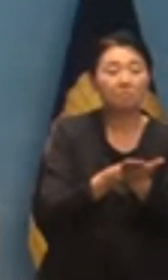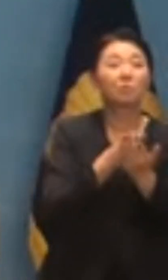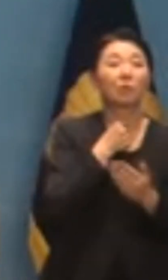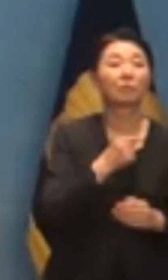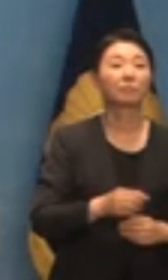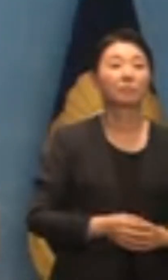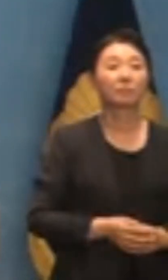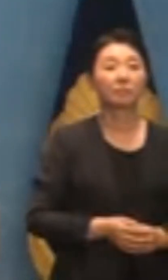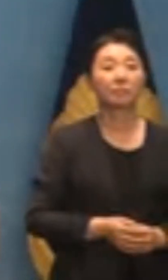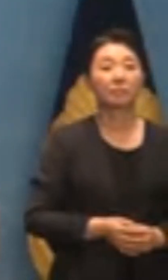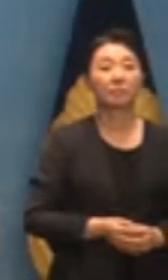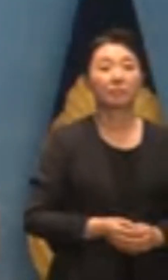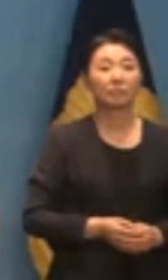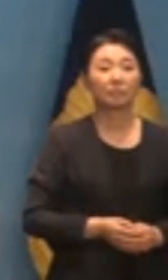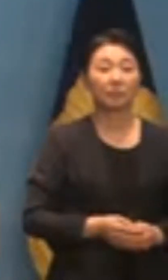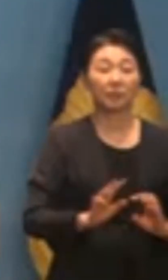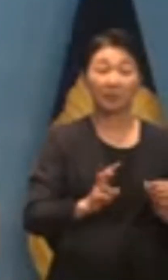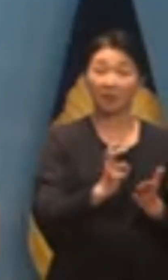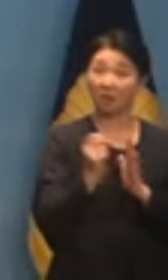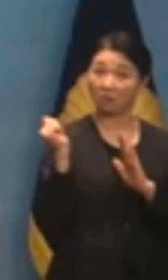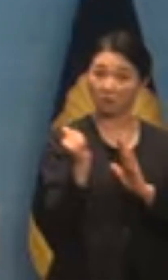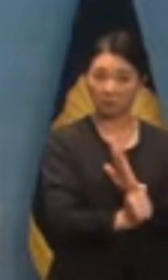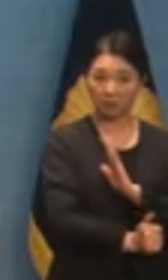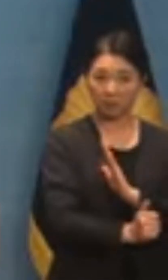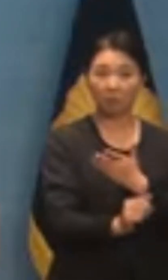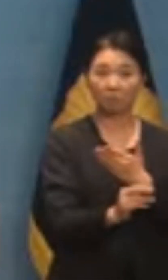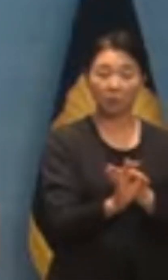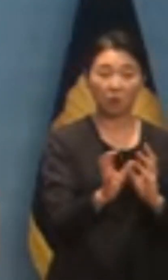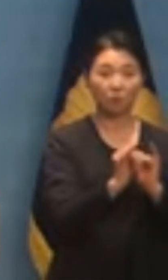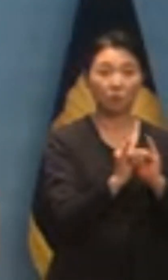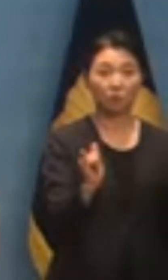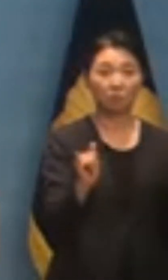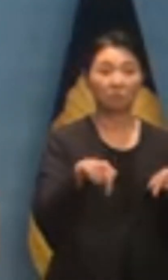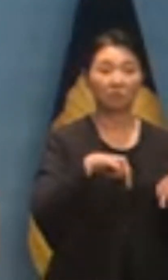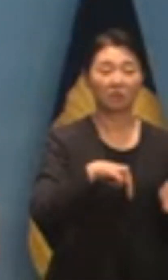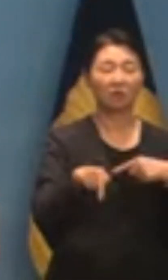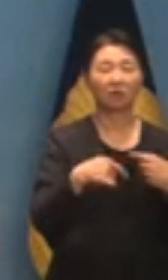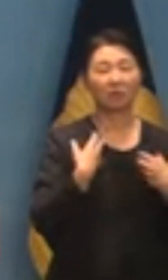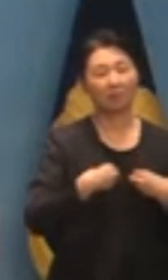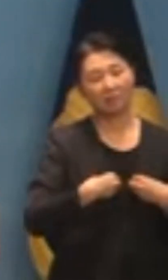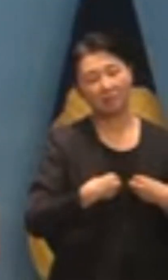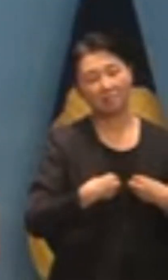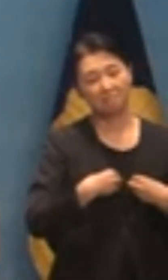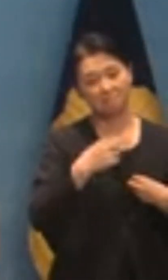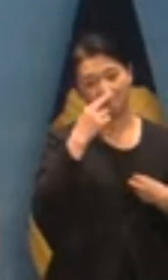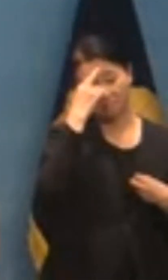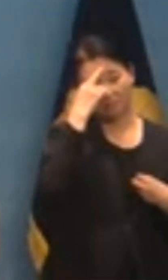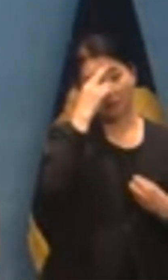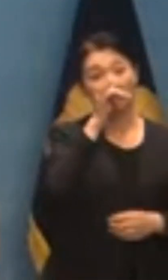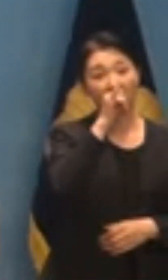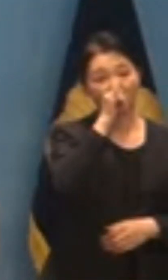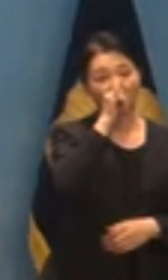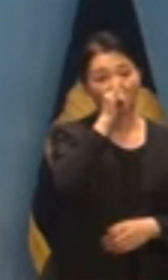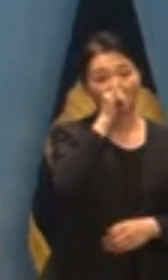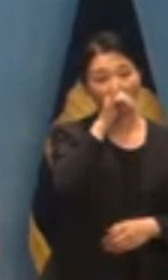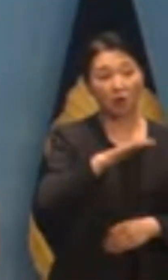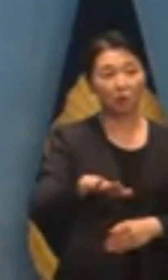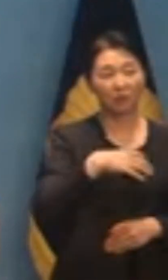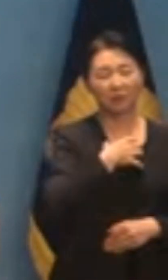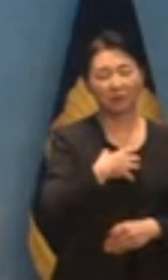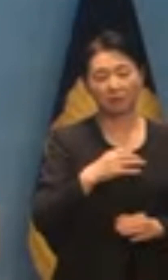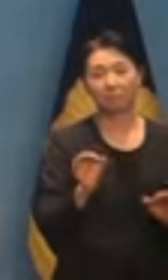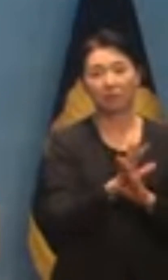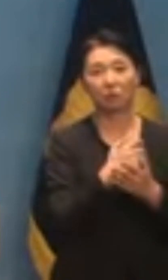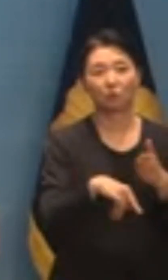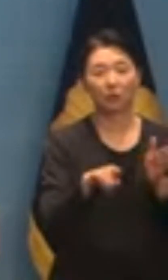발의하겠습니다. 개헌이 실패하면 국민은 정치에 낙담합니다. 저희는 우려를 없애기